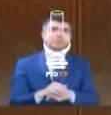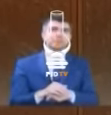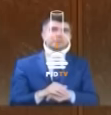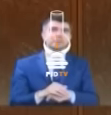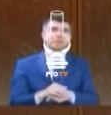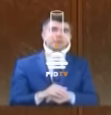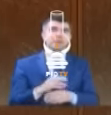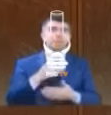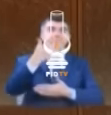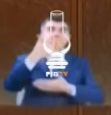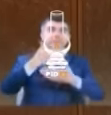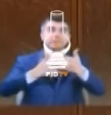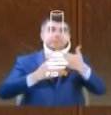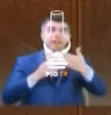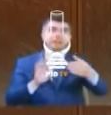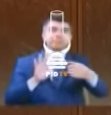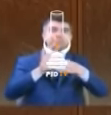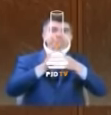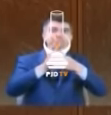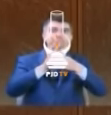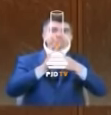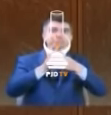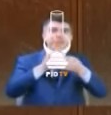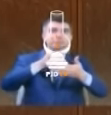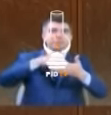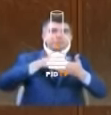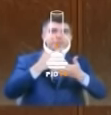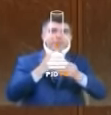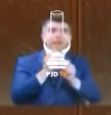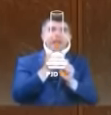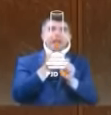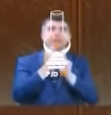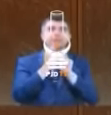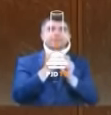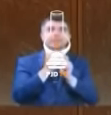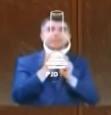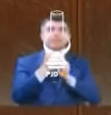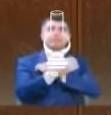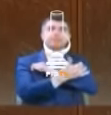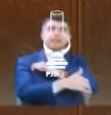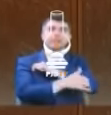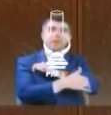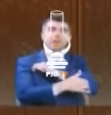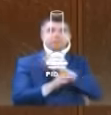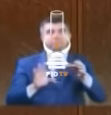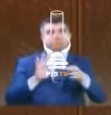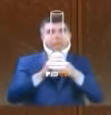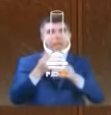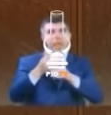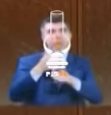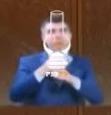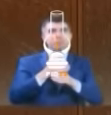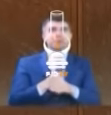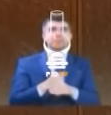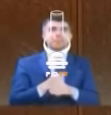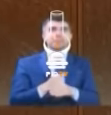في الاتفاقيه اللي درنا مع الاقليم ديال اسفي ورقم صور، لان هذه تركت جمع بين الاقليمين بالمناسبه، بين الاقليمين، فراه الاتفاقيه ديال